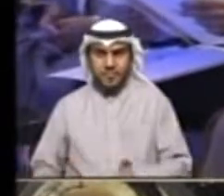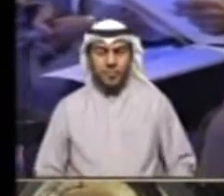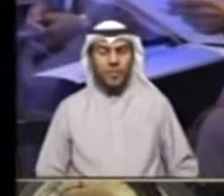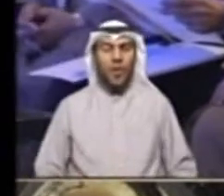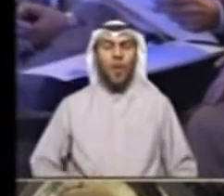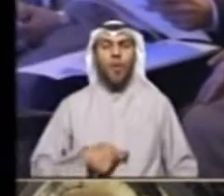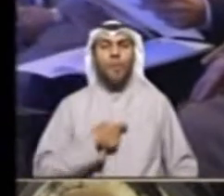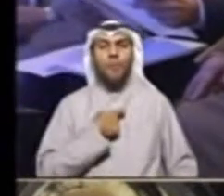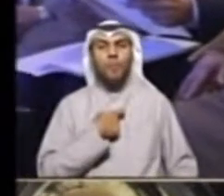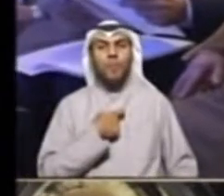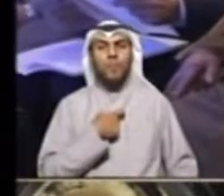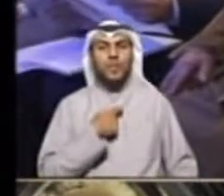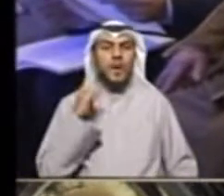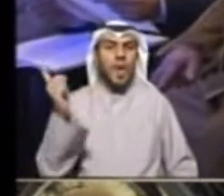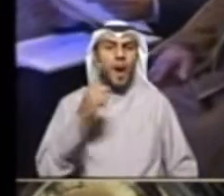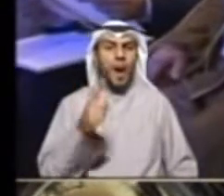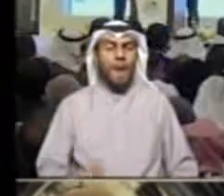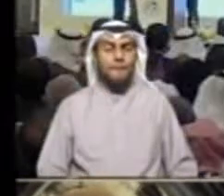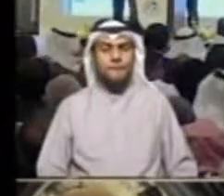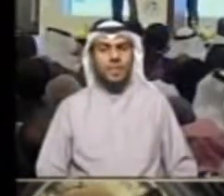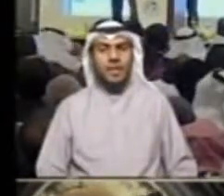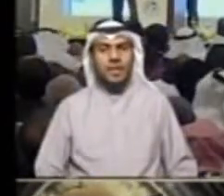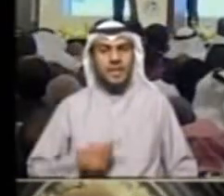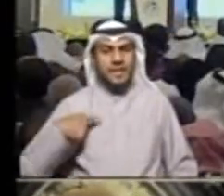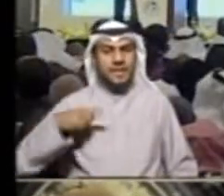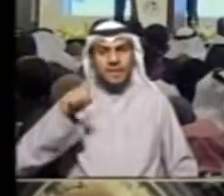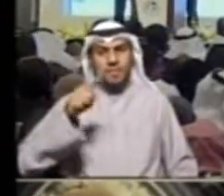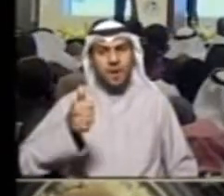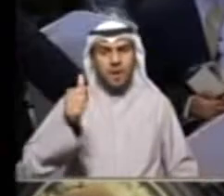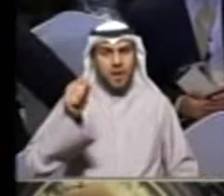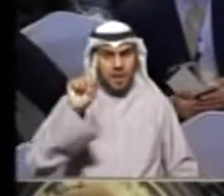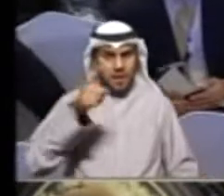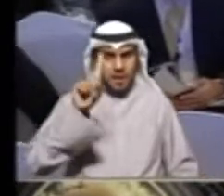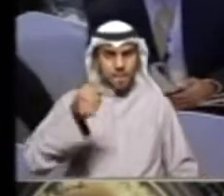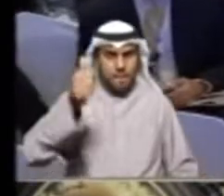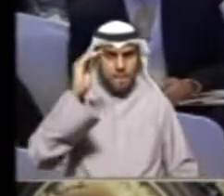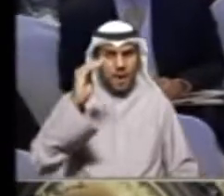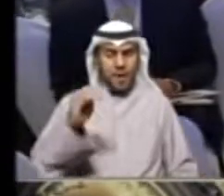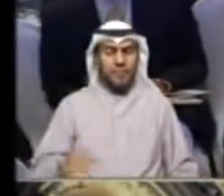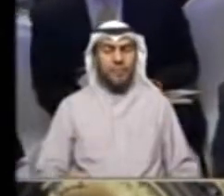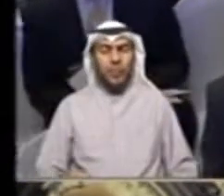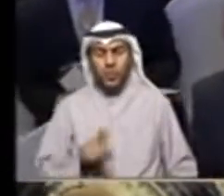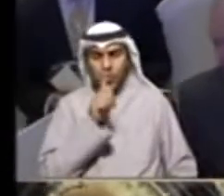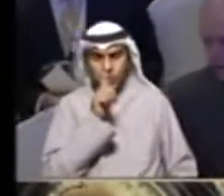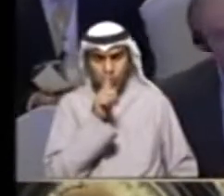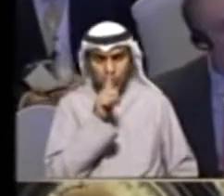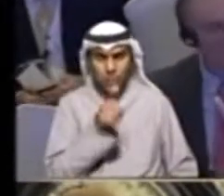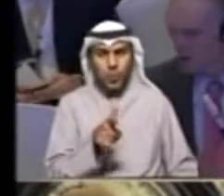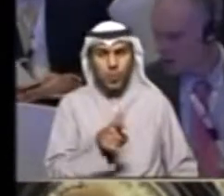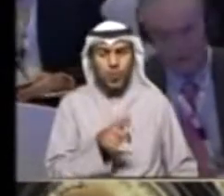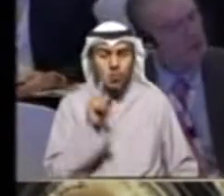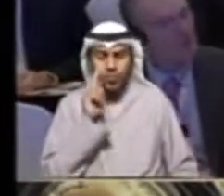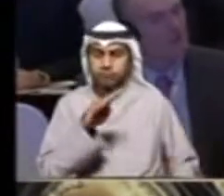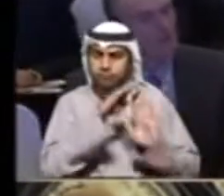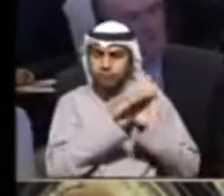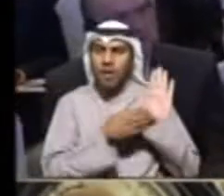عام غرفة تجارة وصناعة الكويت إرباح لرباح أن الجلسة الافتتاحية استعرضت أهم ما تم إنجازه من مشاريع